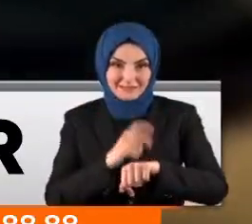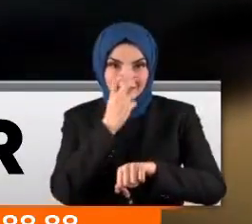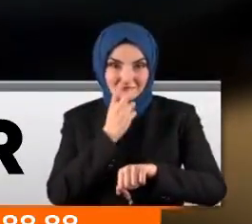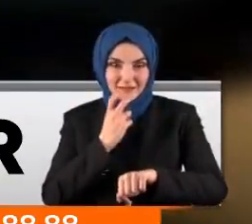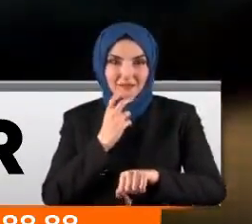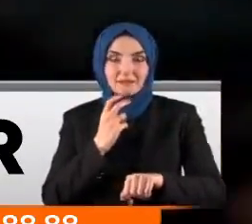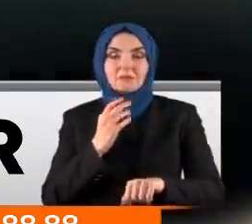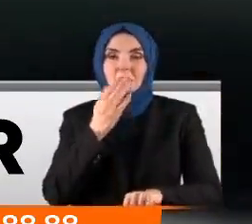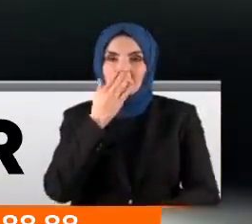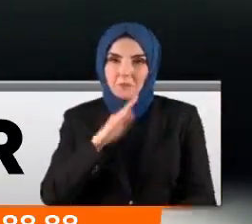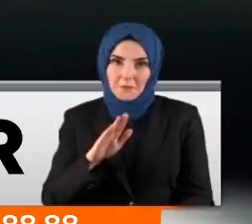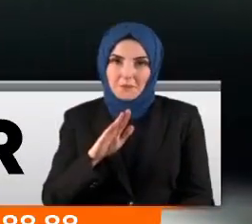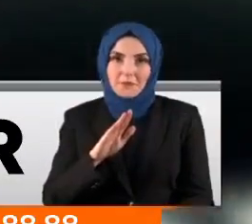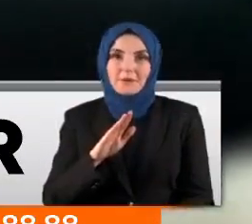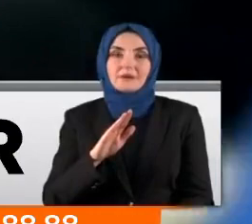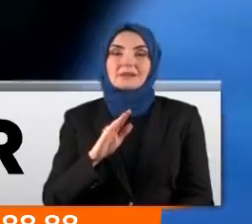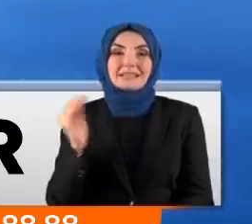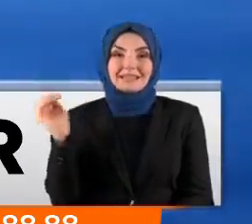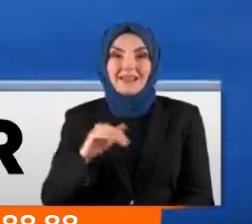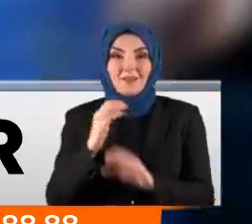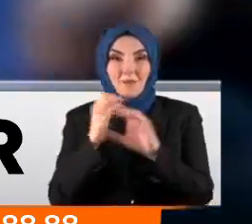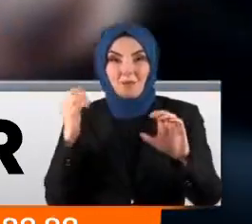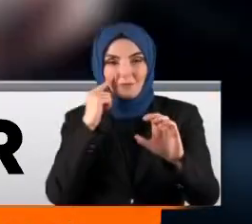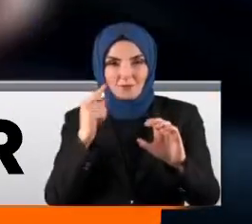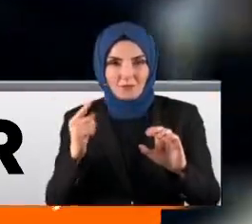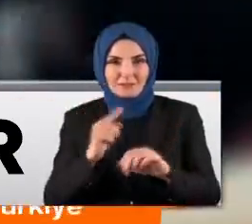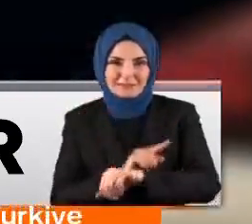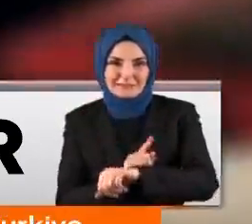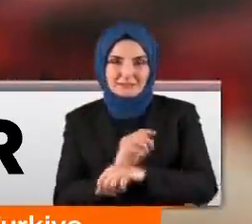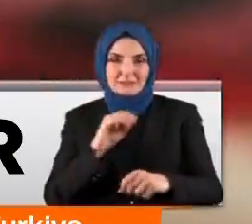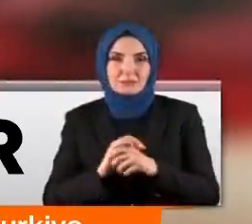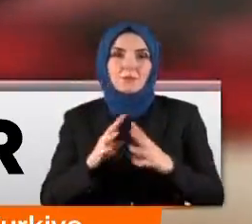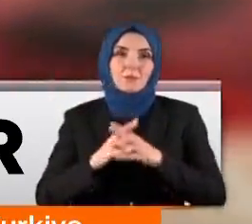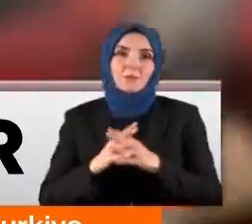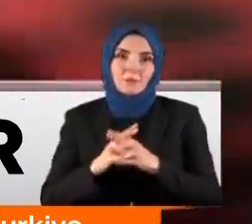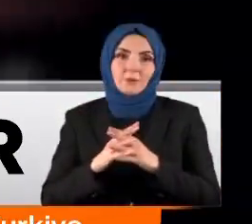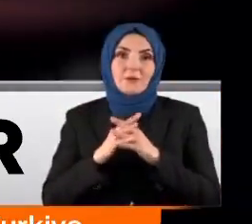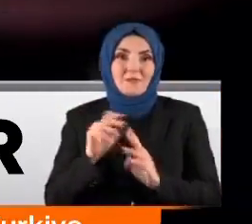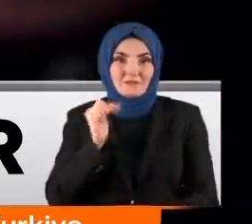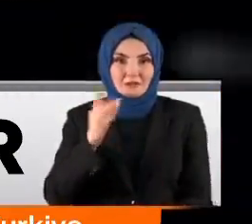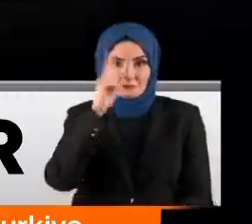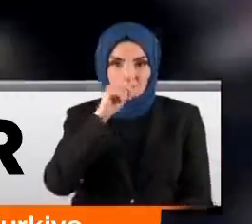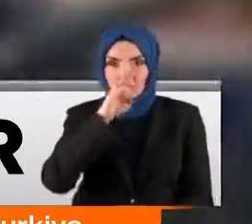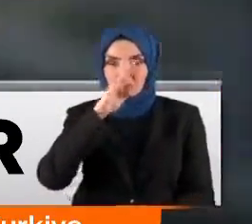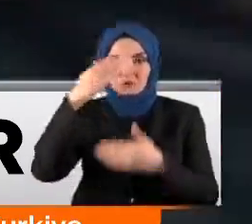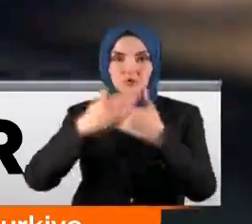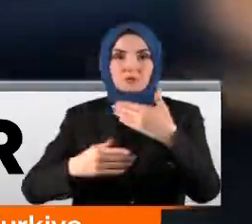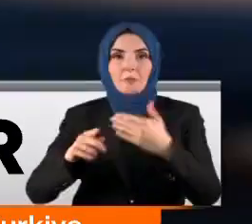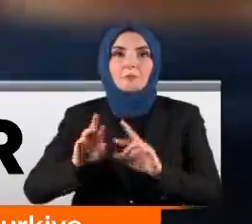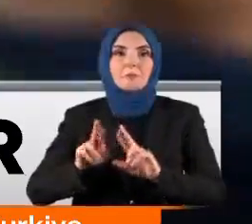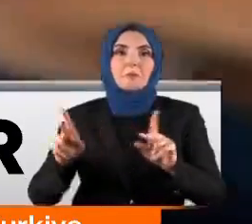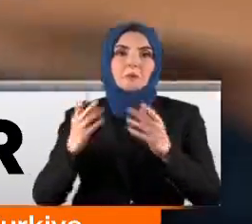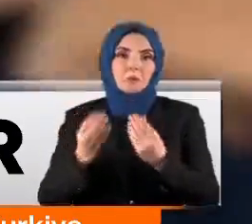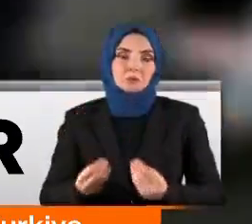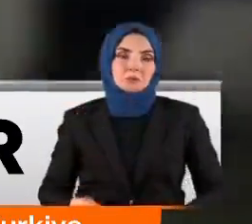balık istifine dönüyor Öyle ki Aşırı kalabalık yüzünden artık otobüslerin camları bile patlıyor şu anda aracın camı